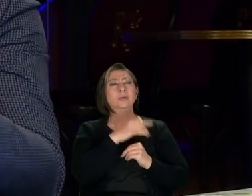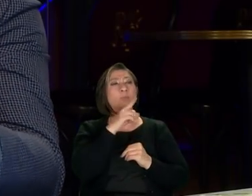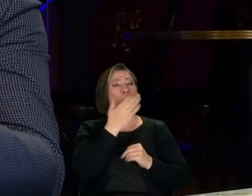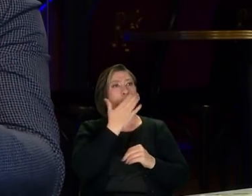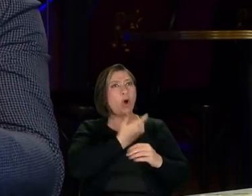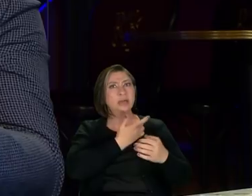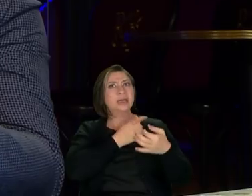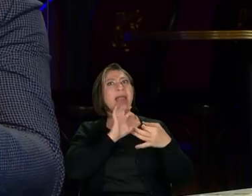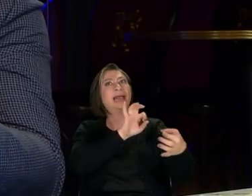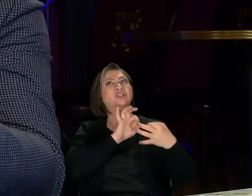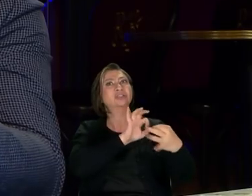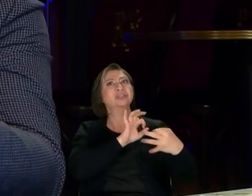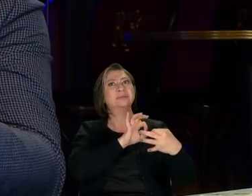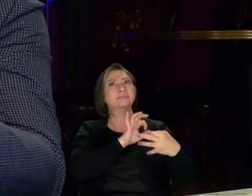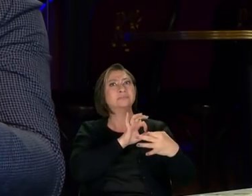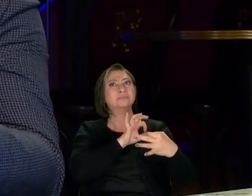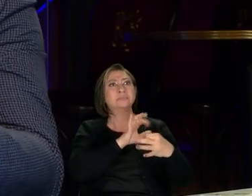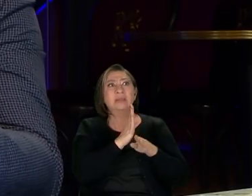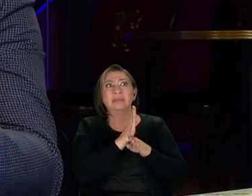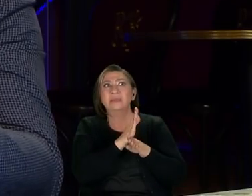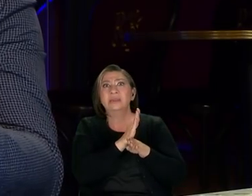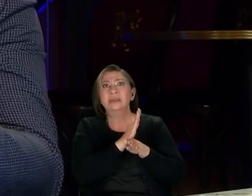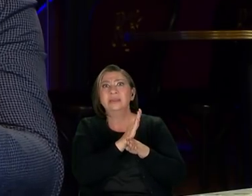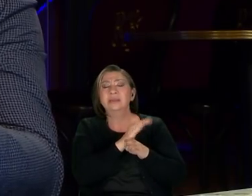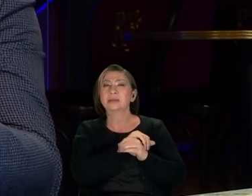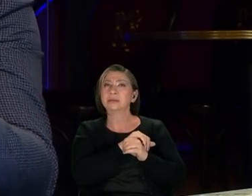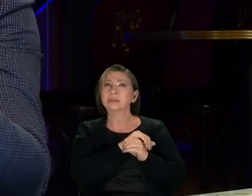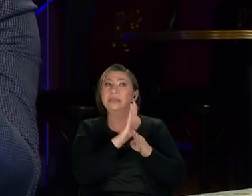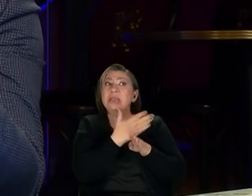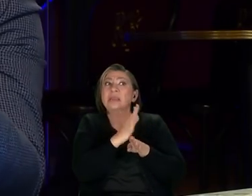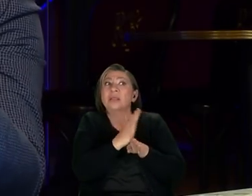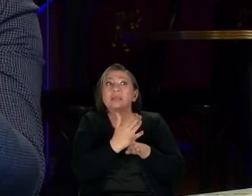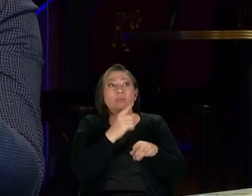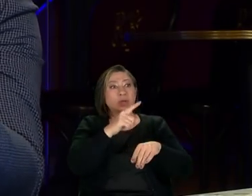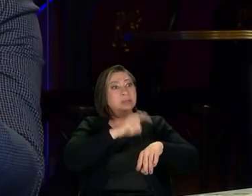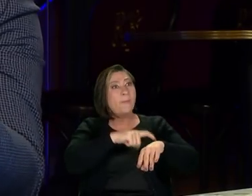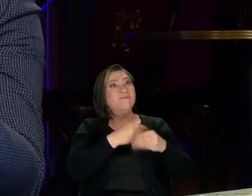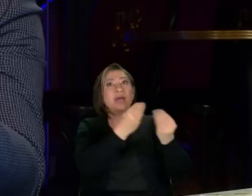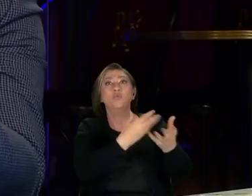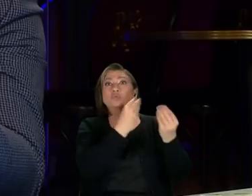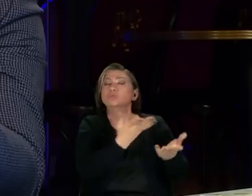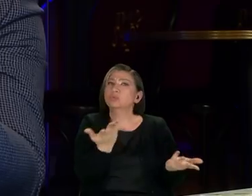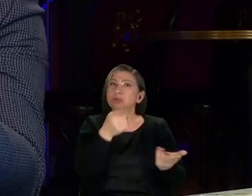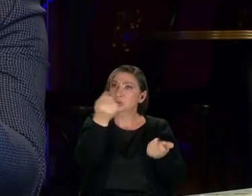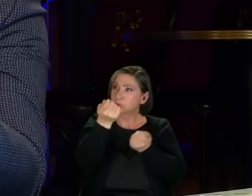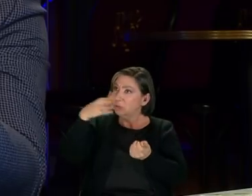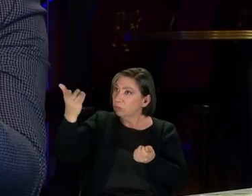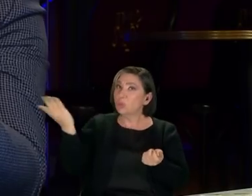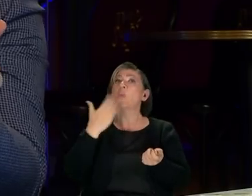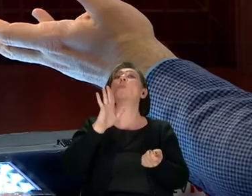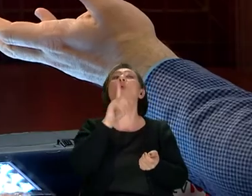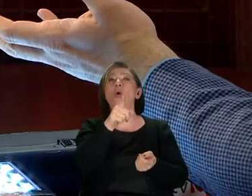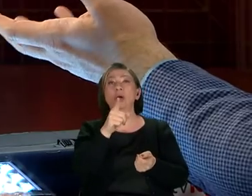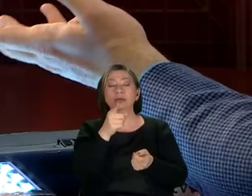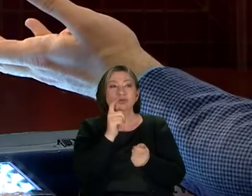öğrenciyle irtibatınızı kurarken neden bu kadar şey zaman ayırıyorsunuz bunlara? Asıl da